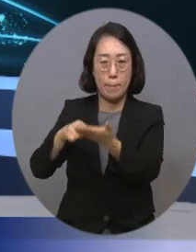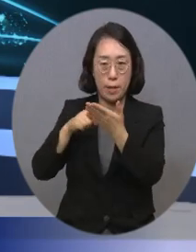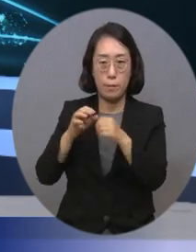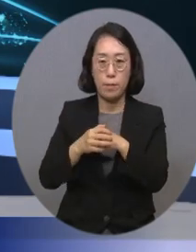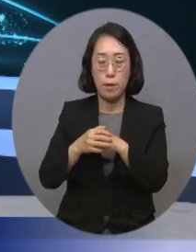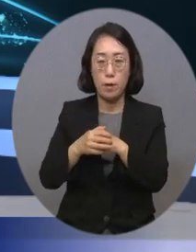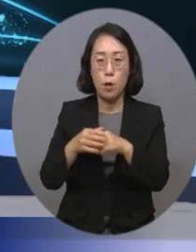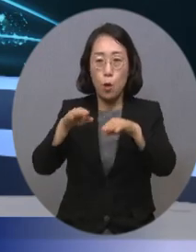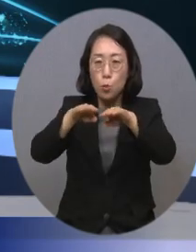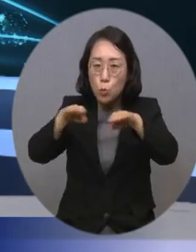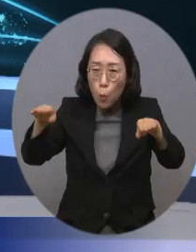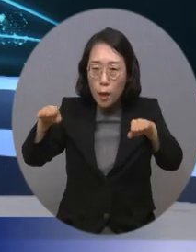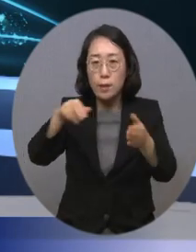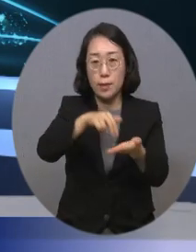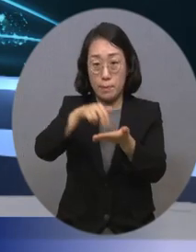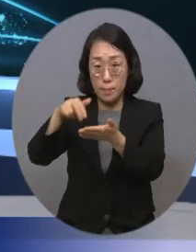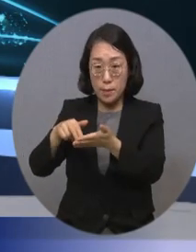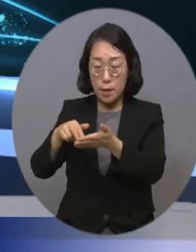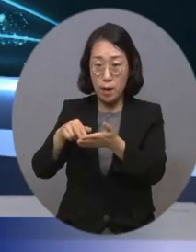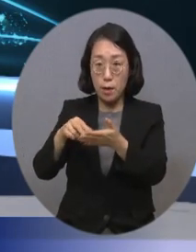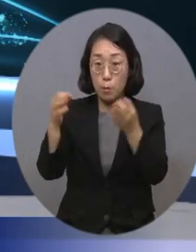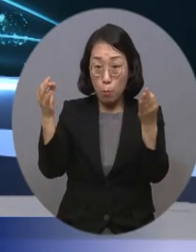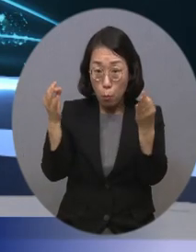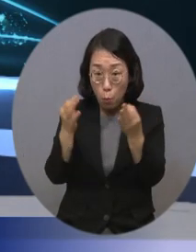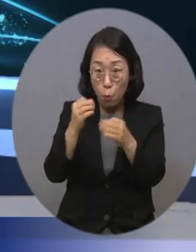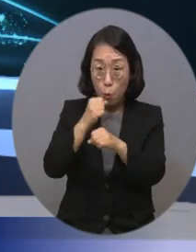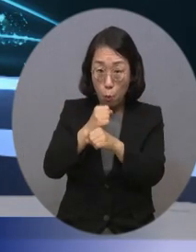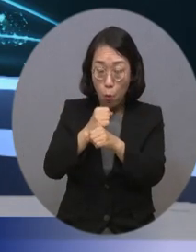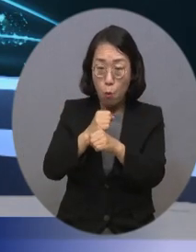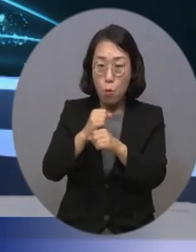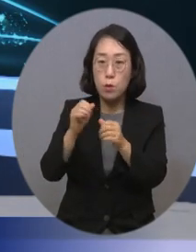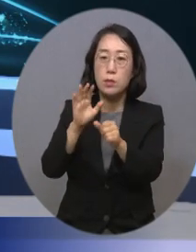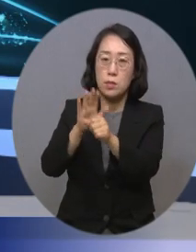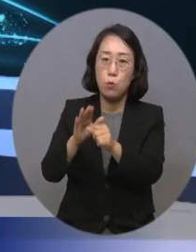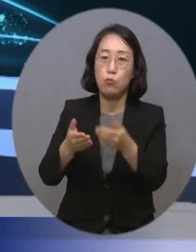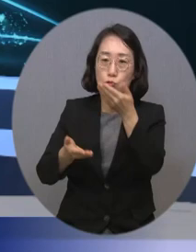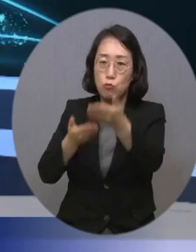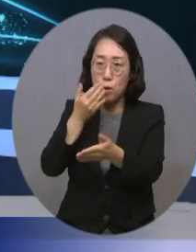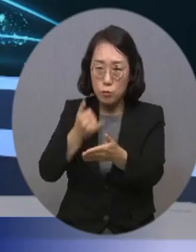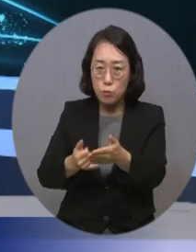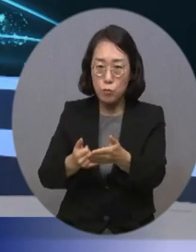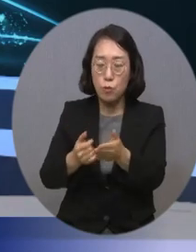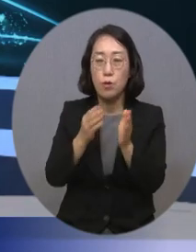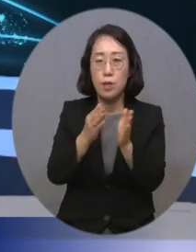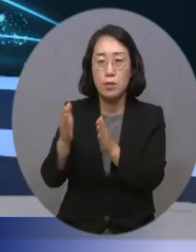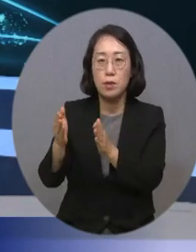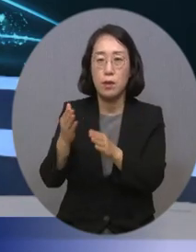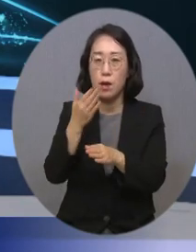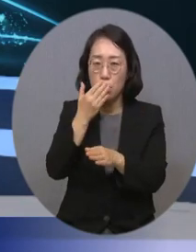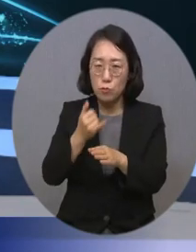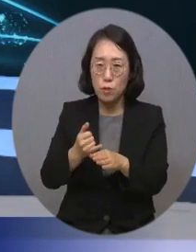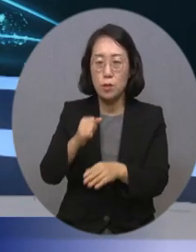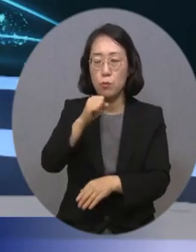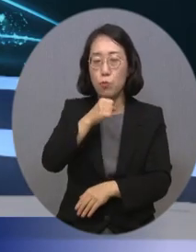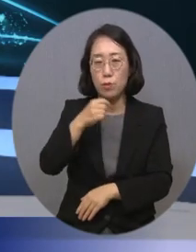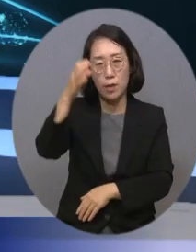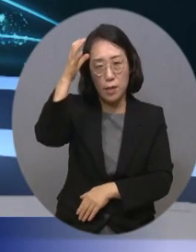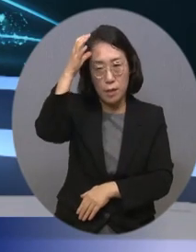주체로 당사자를 바라보고 사회적 지원이 가능할 수 있도록 조속한 대책 마련으로 이어지길